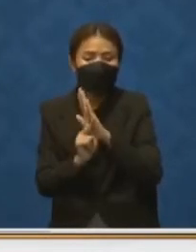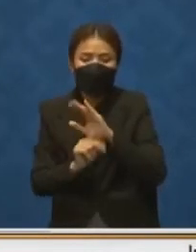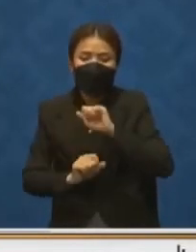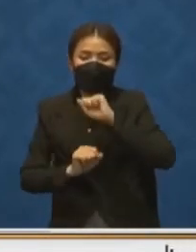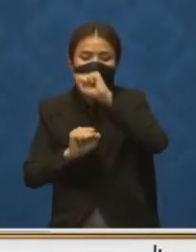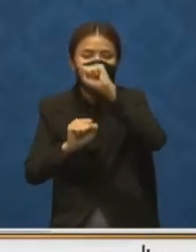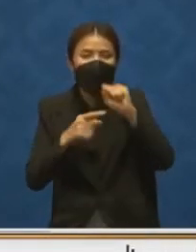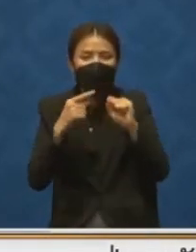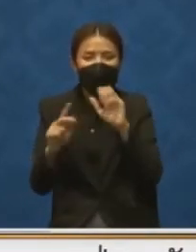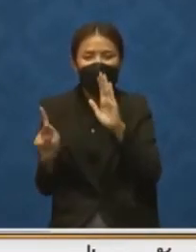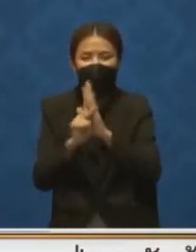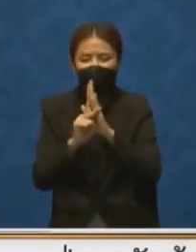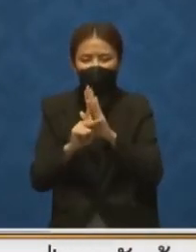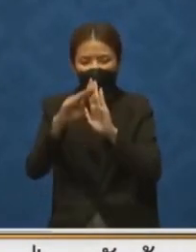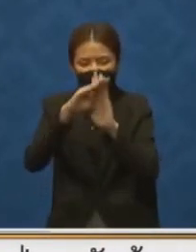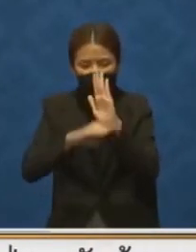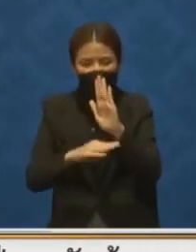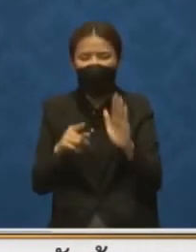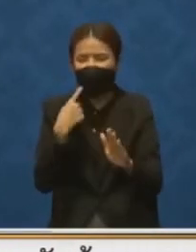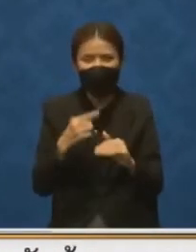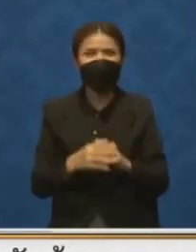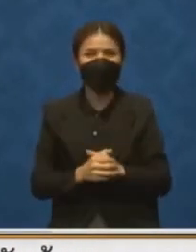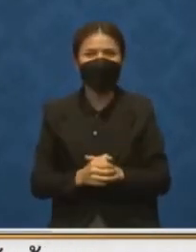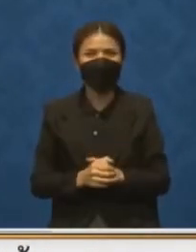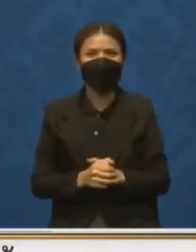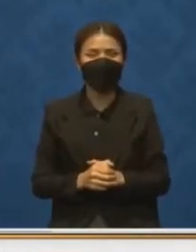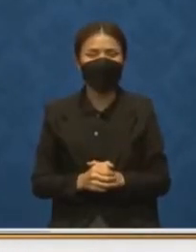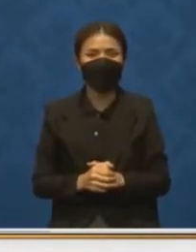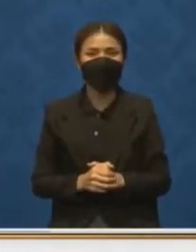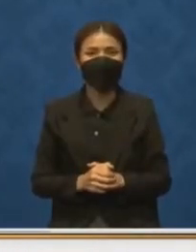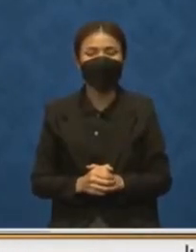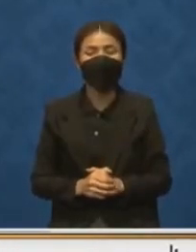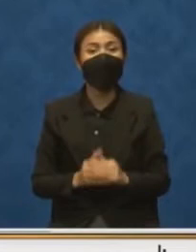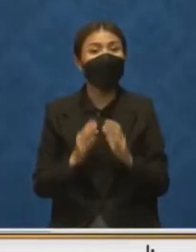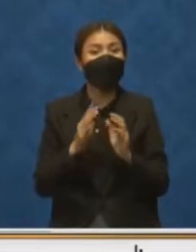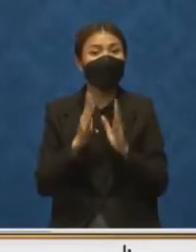ณ์อยู่ดีด